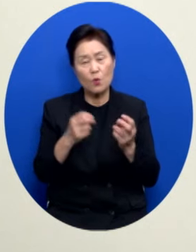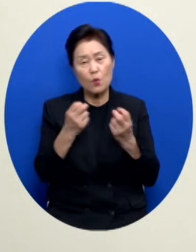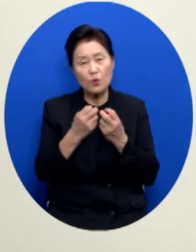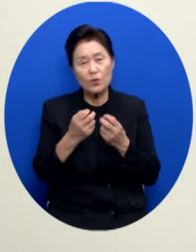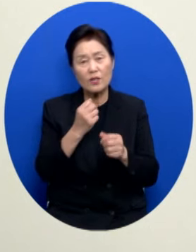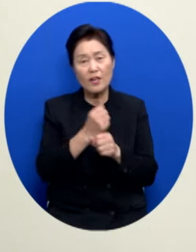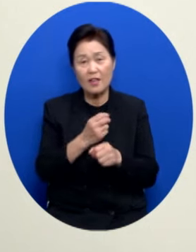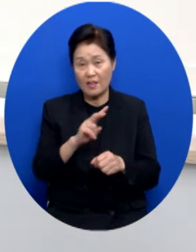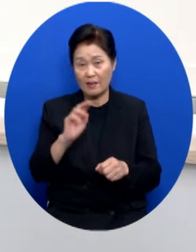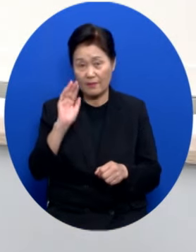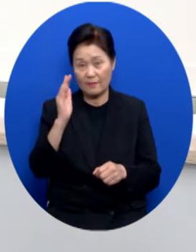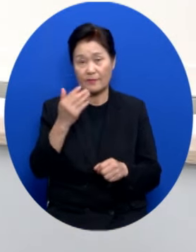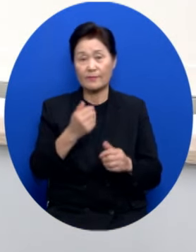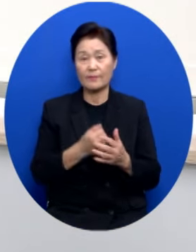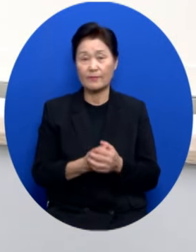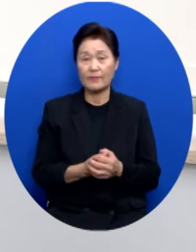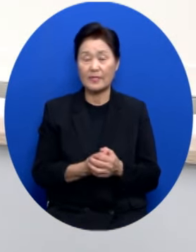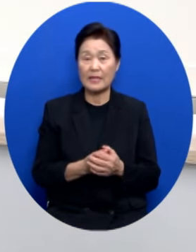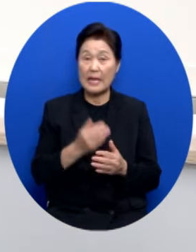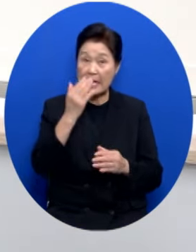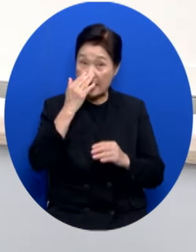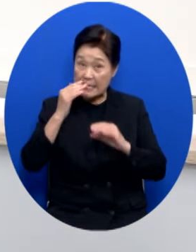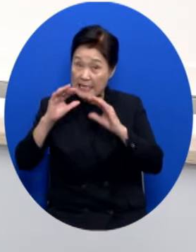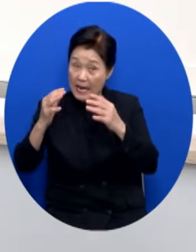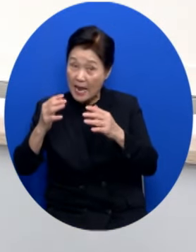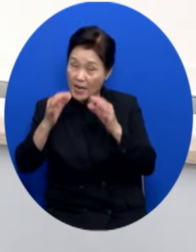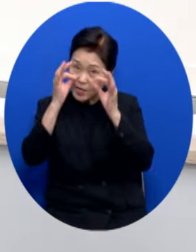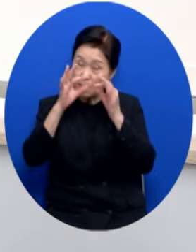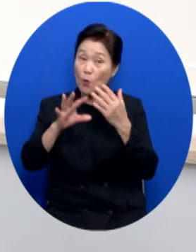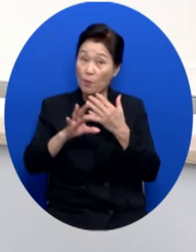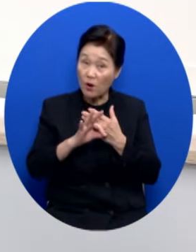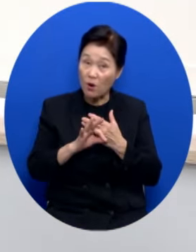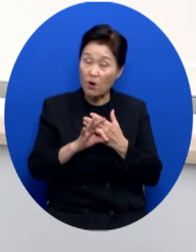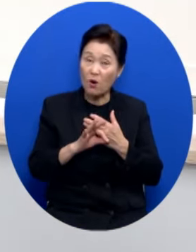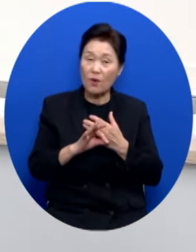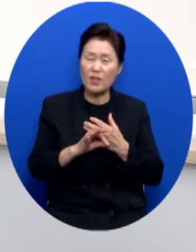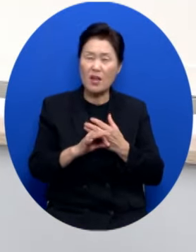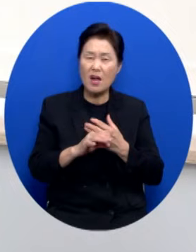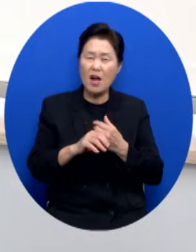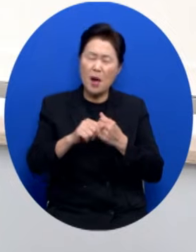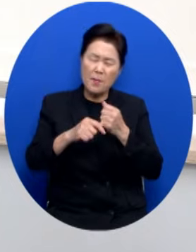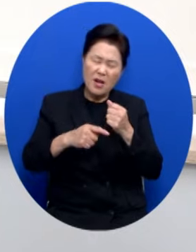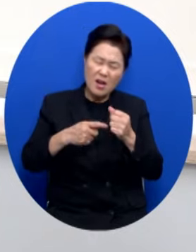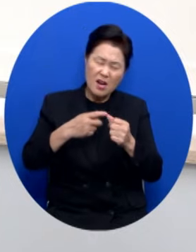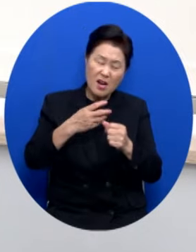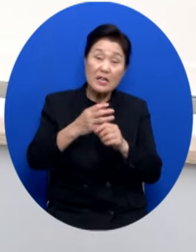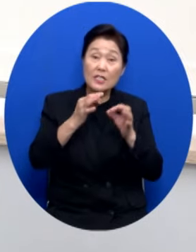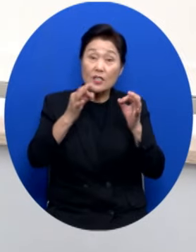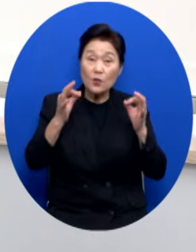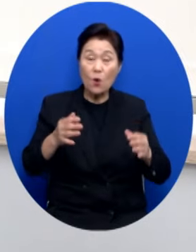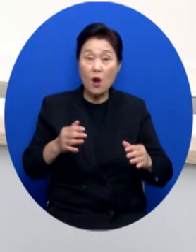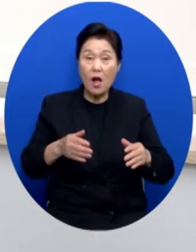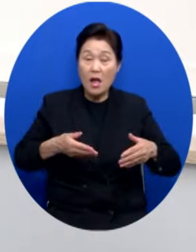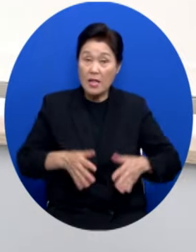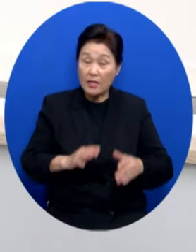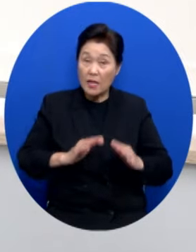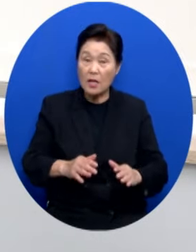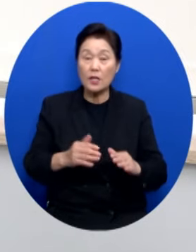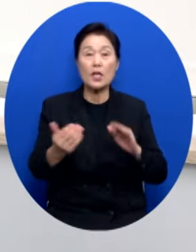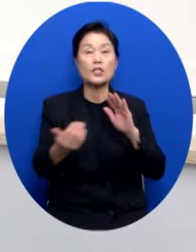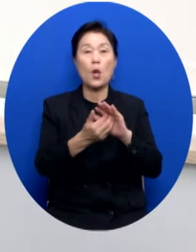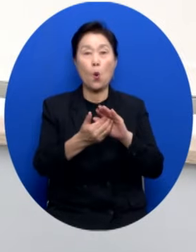된다고 생각하십니까? 이스라엘이란 나라는 수십 년 동안 최고의